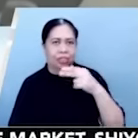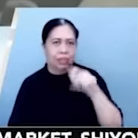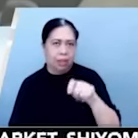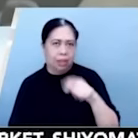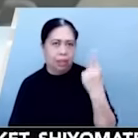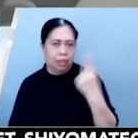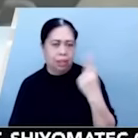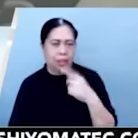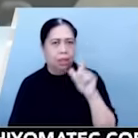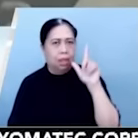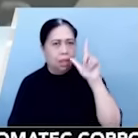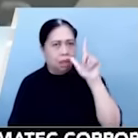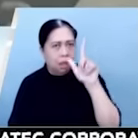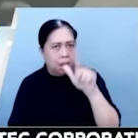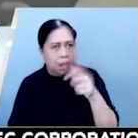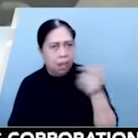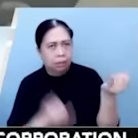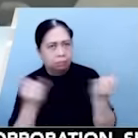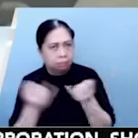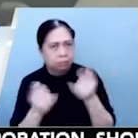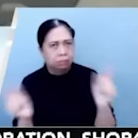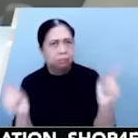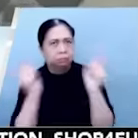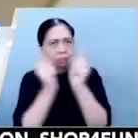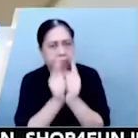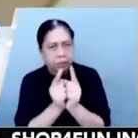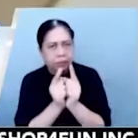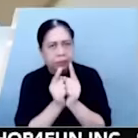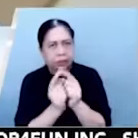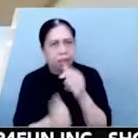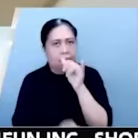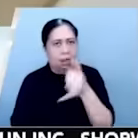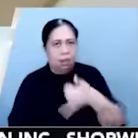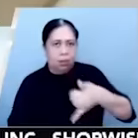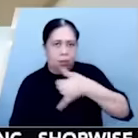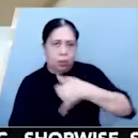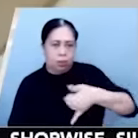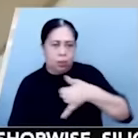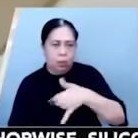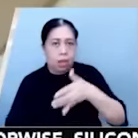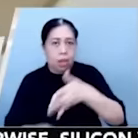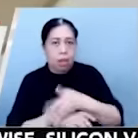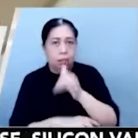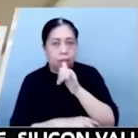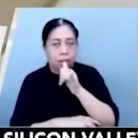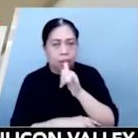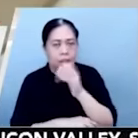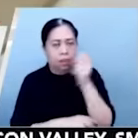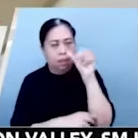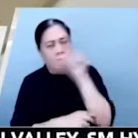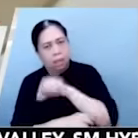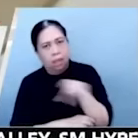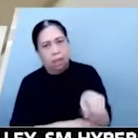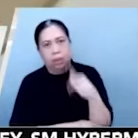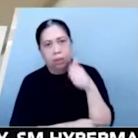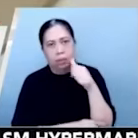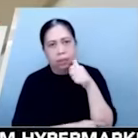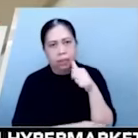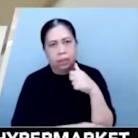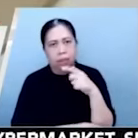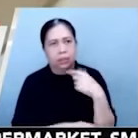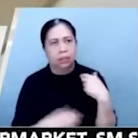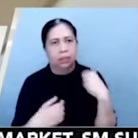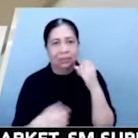hanggang nagkayayaang magkita at mag-inuman. Katapos ng inuman nila sa sobrang kalasingan ng bata, ng babae,